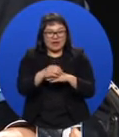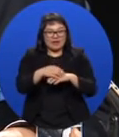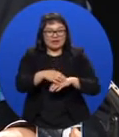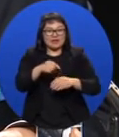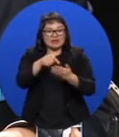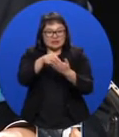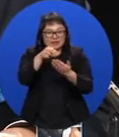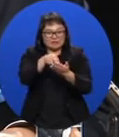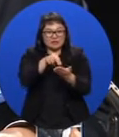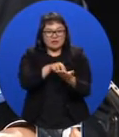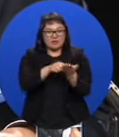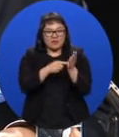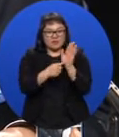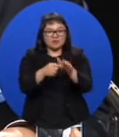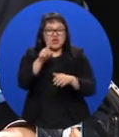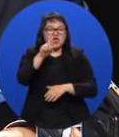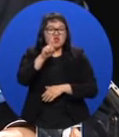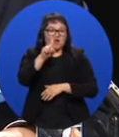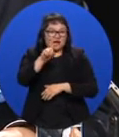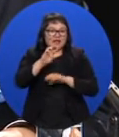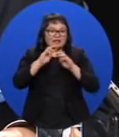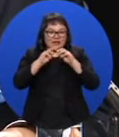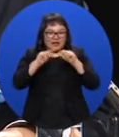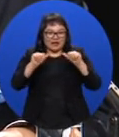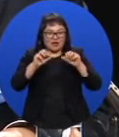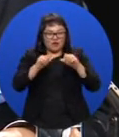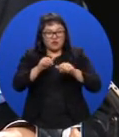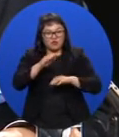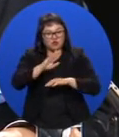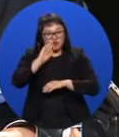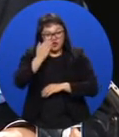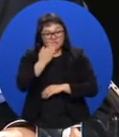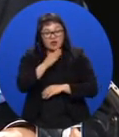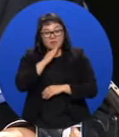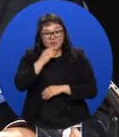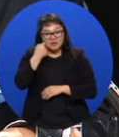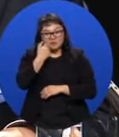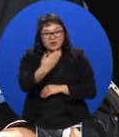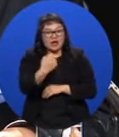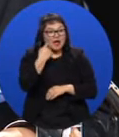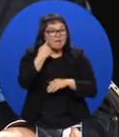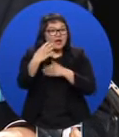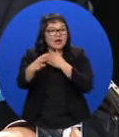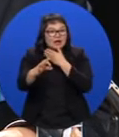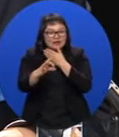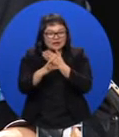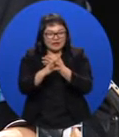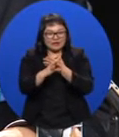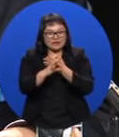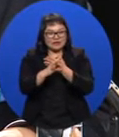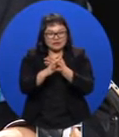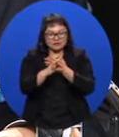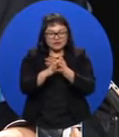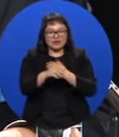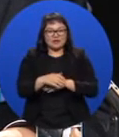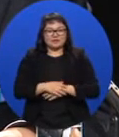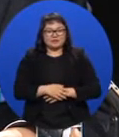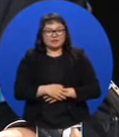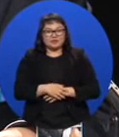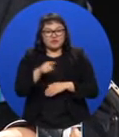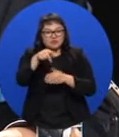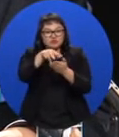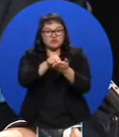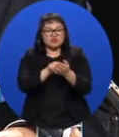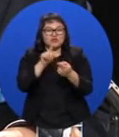성명서에서는 11필지라고 돼 있던데 11필지가 맞나요? 만약에 그 문제 근데 그 문제에